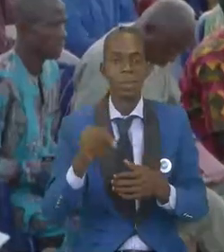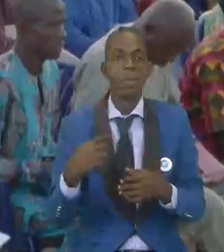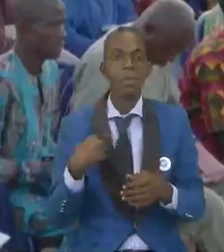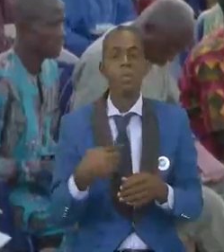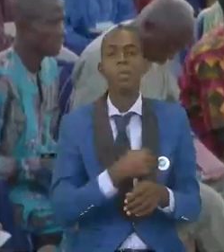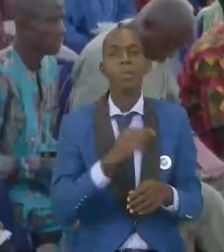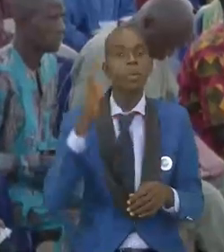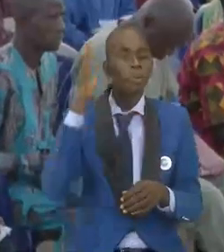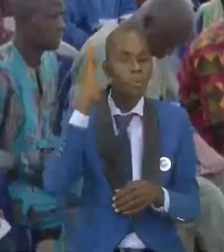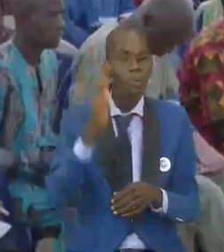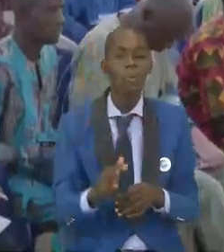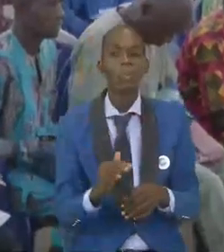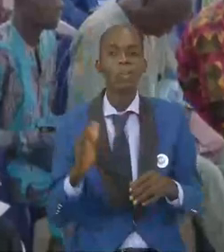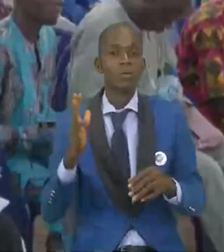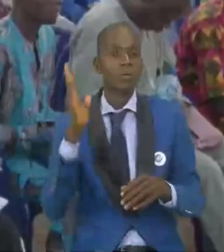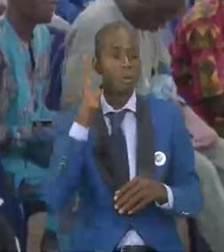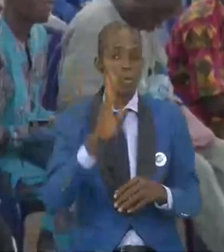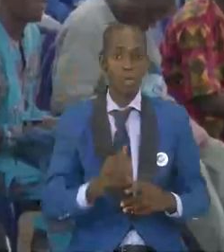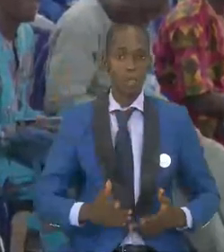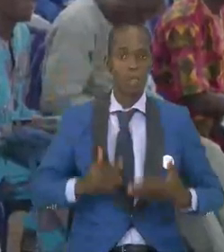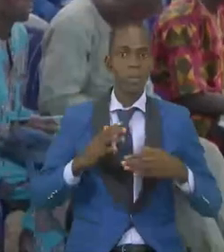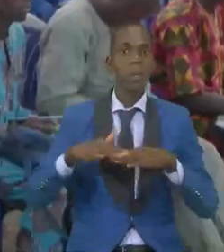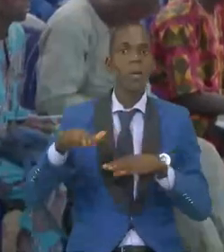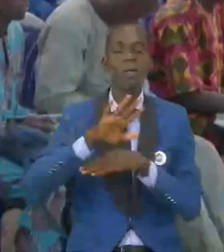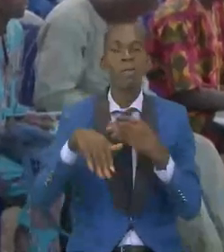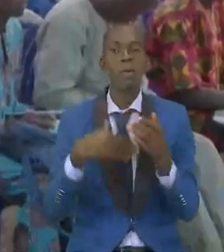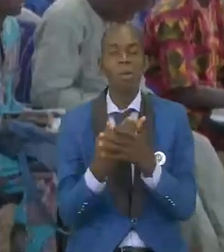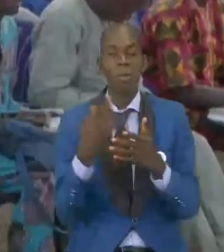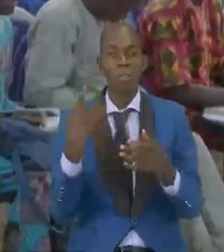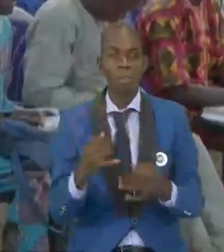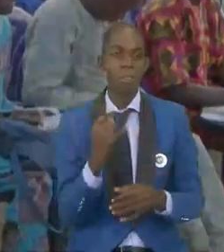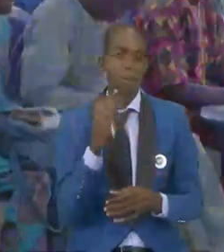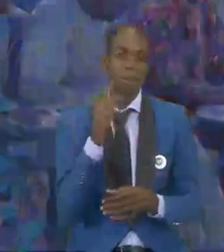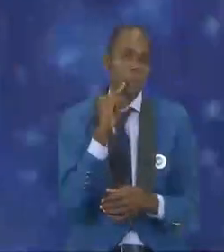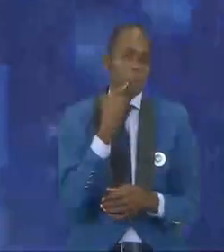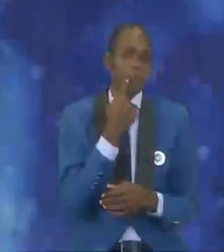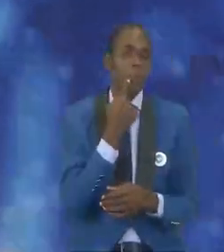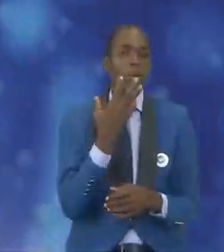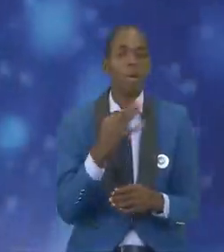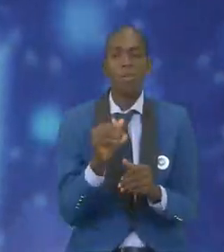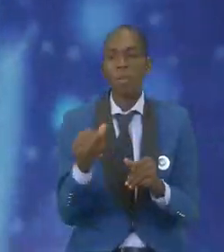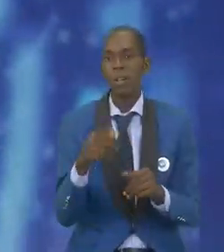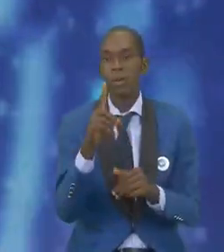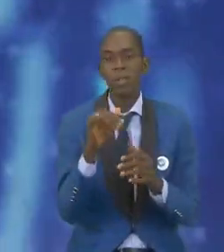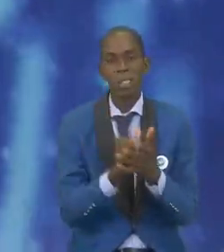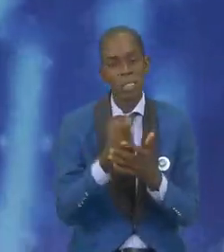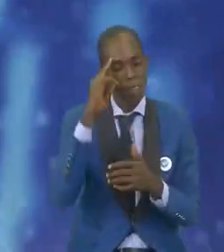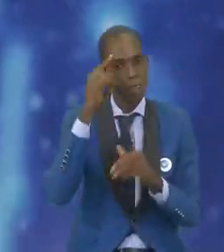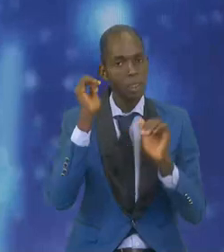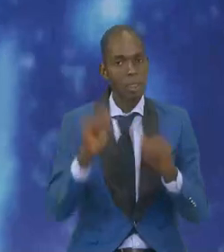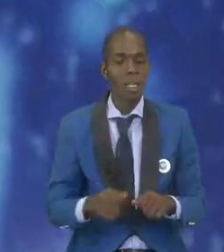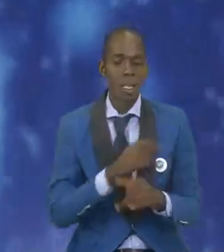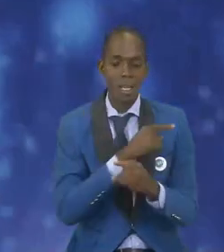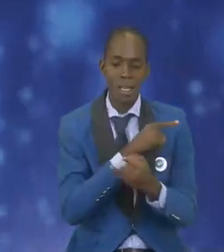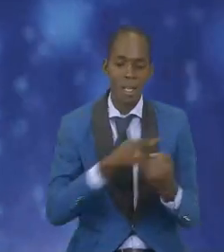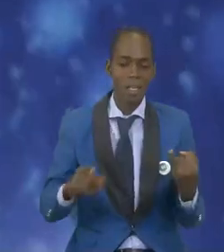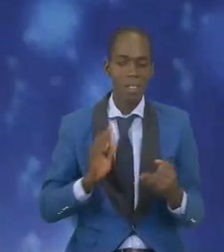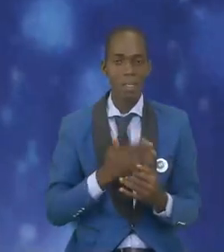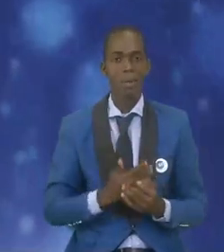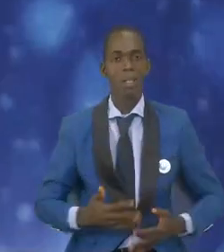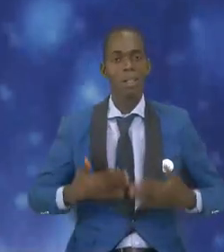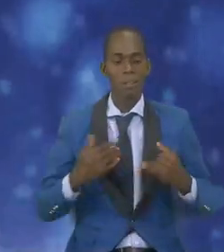toute fausse au lion nous allons survivre dans toutes les jalousies et les envies des gens du monde qu'il